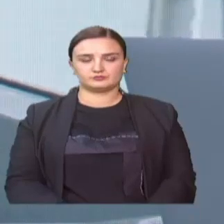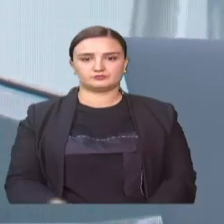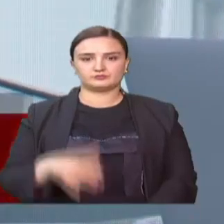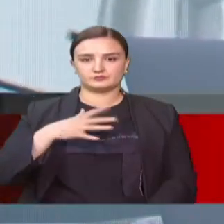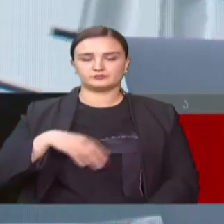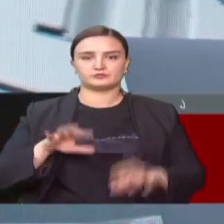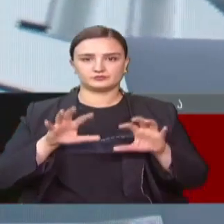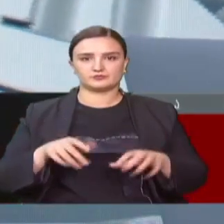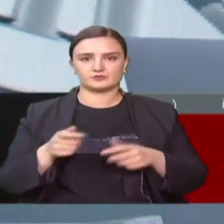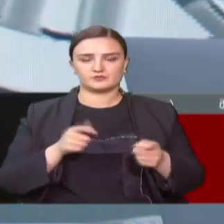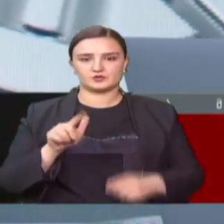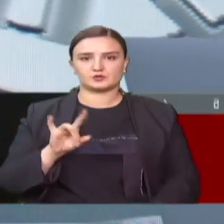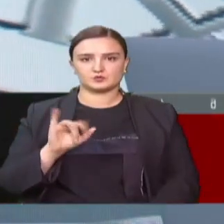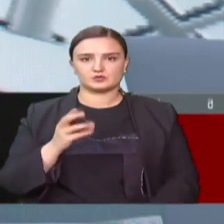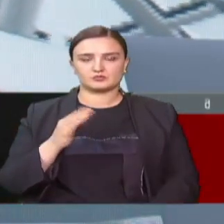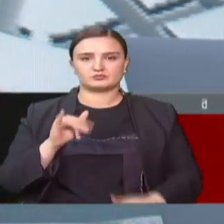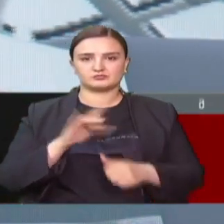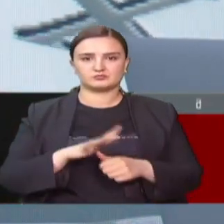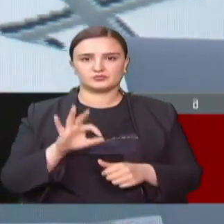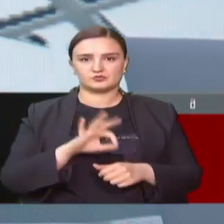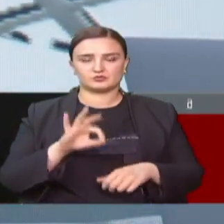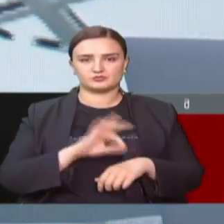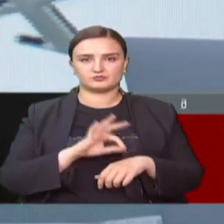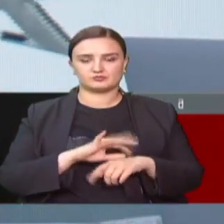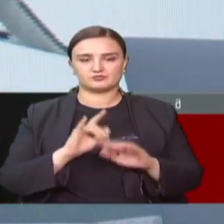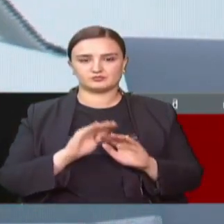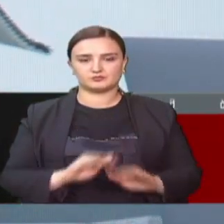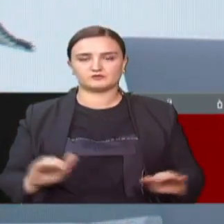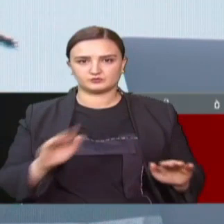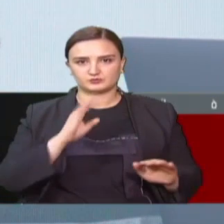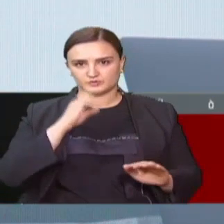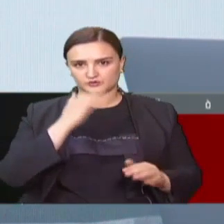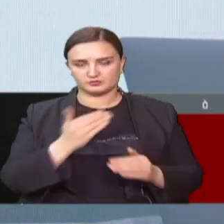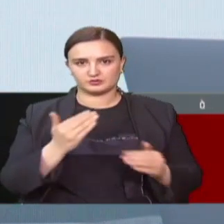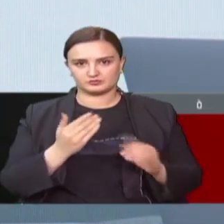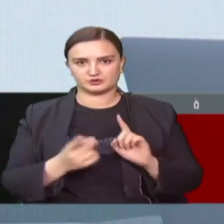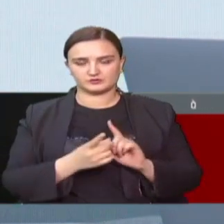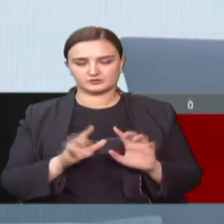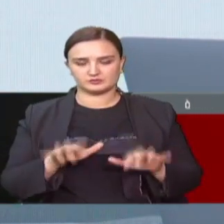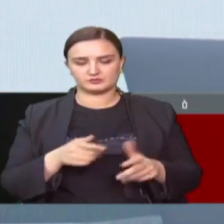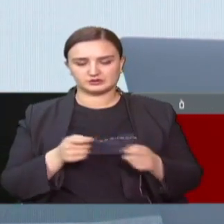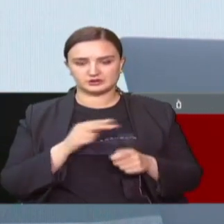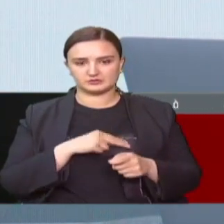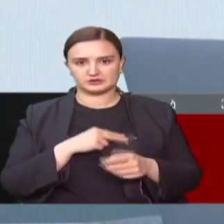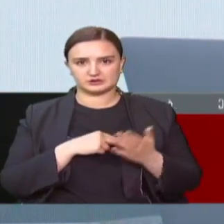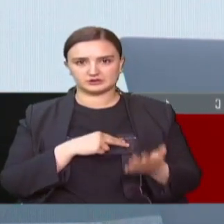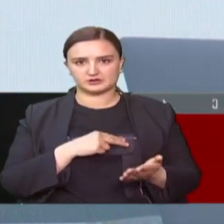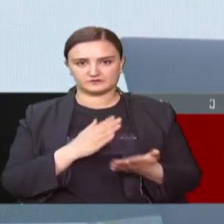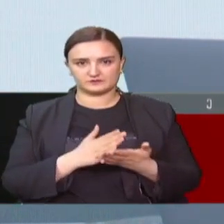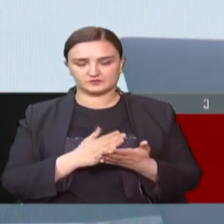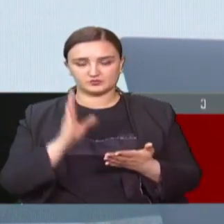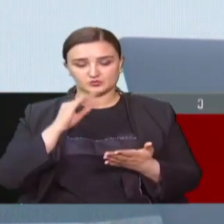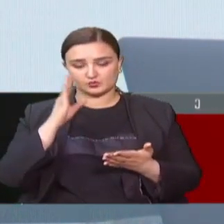საქართველოს პრეზიდენტი სალომე ზურაბიშვილი აქონდროპლაზიის დიაგნოზის მქონე ბავშვების სამშობლებს ხვდება შეხვედრა პრეზიდენტის ადმინისტრაციაში მიმდინარეობს.